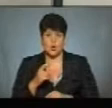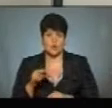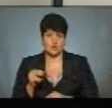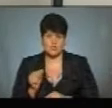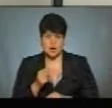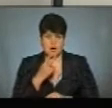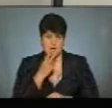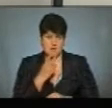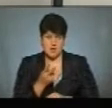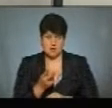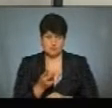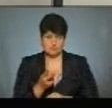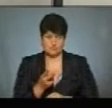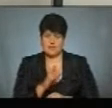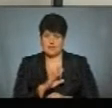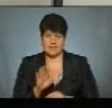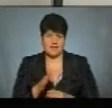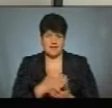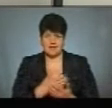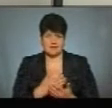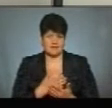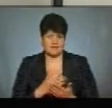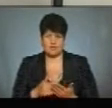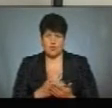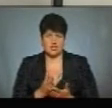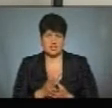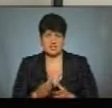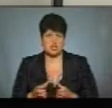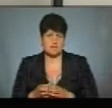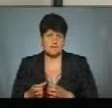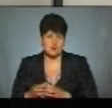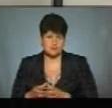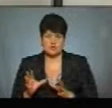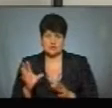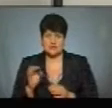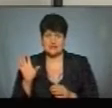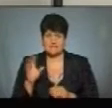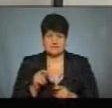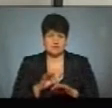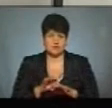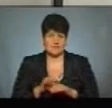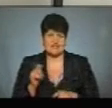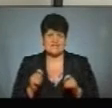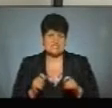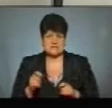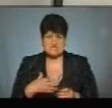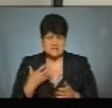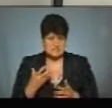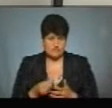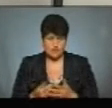Хоча бачимо не таку неактивність політичних партій, так, тому що, в принципі, ще не всі провели свої з'їзди, ще не